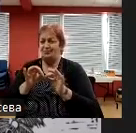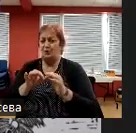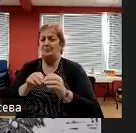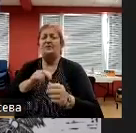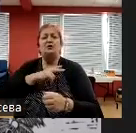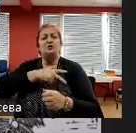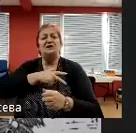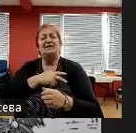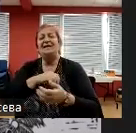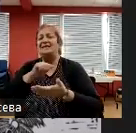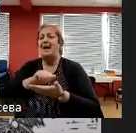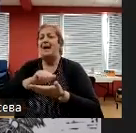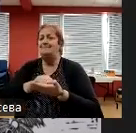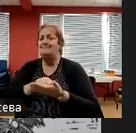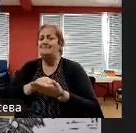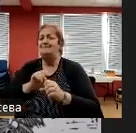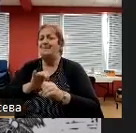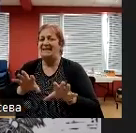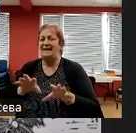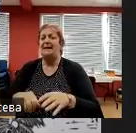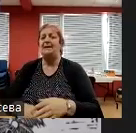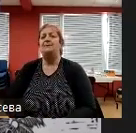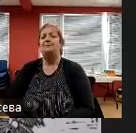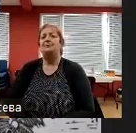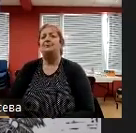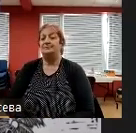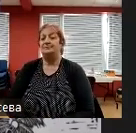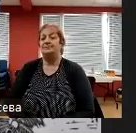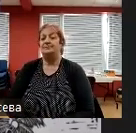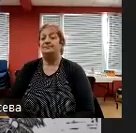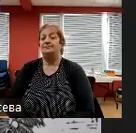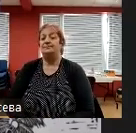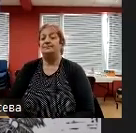социалните медии. Okay. Thank you.